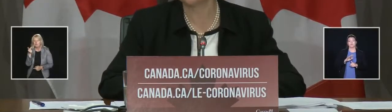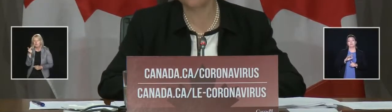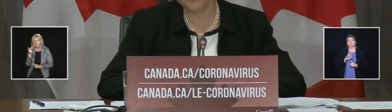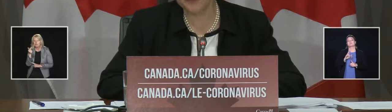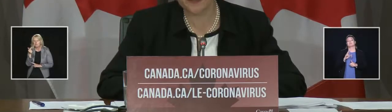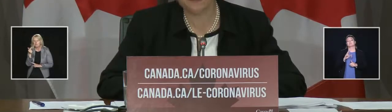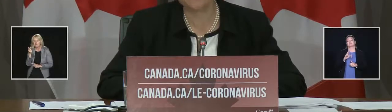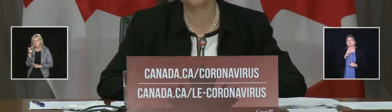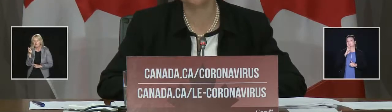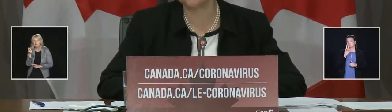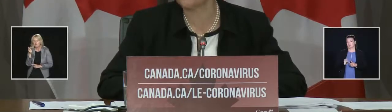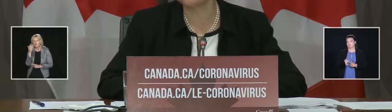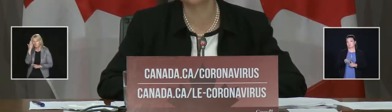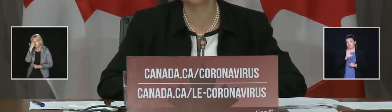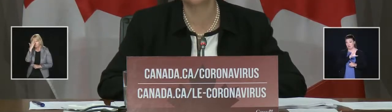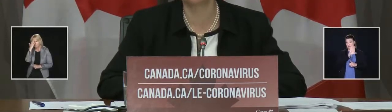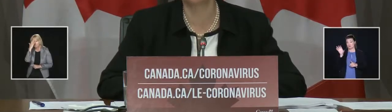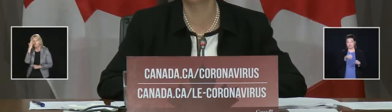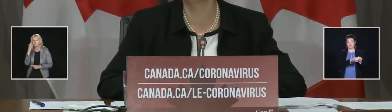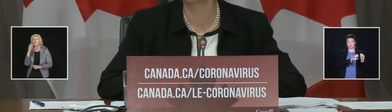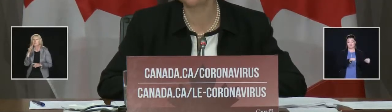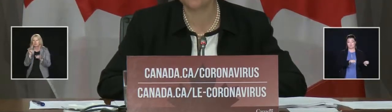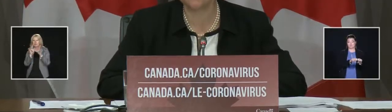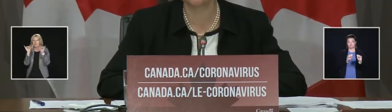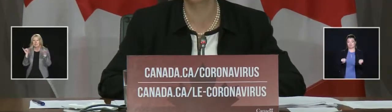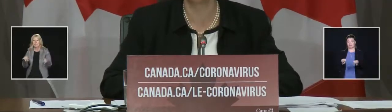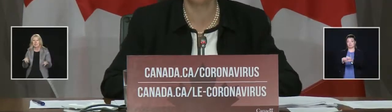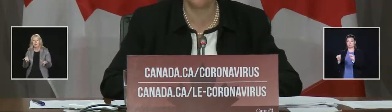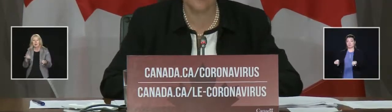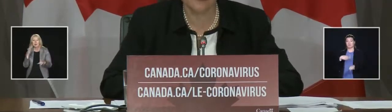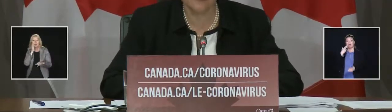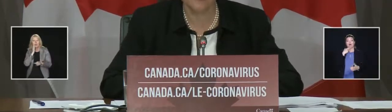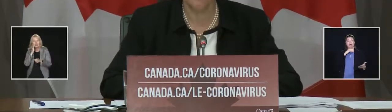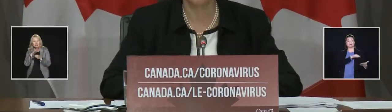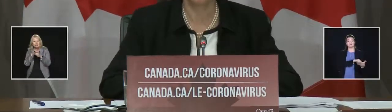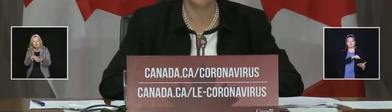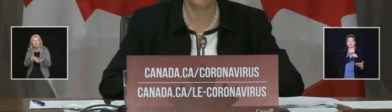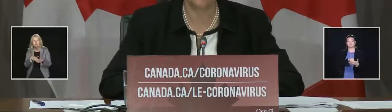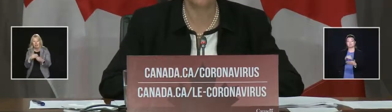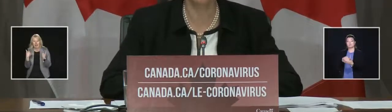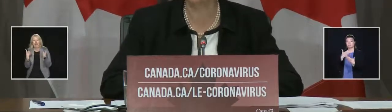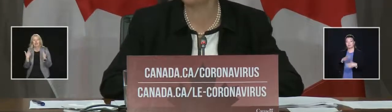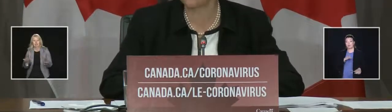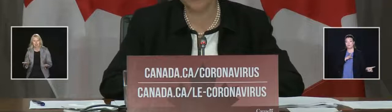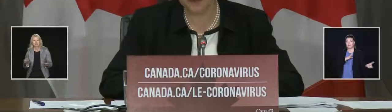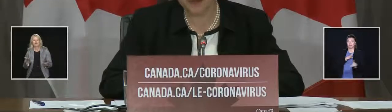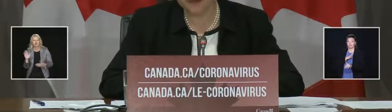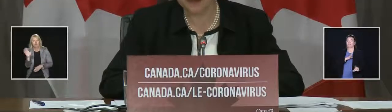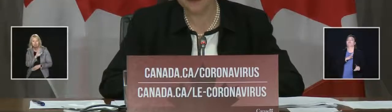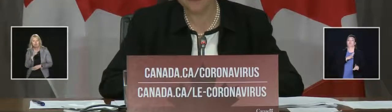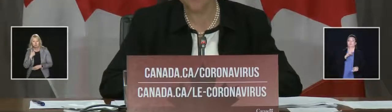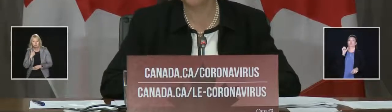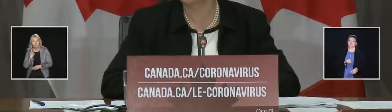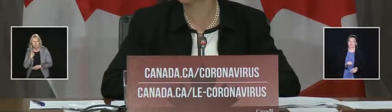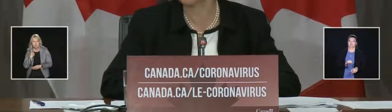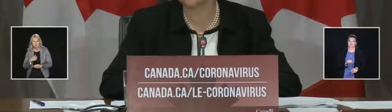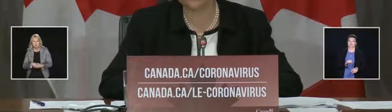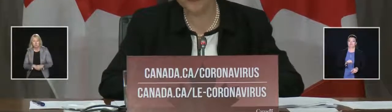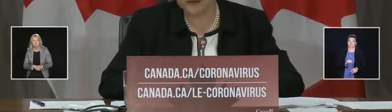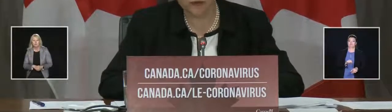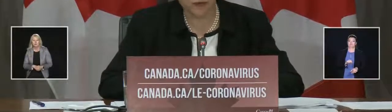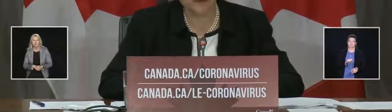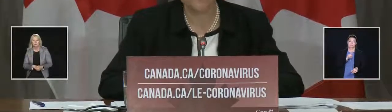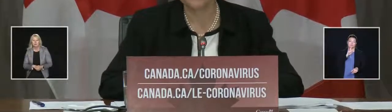nous comprenons que c'est un grand défi pour tout notre pays, pour